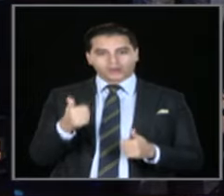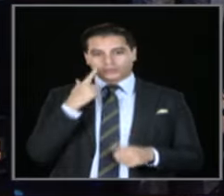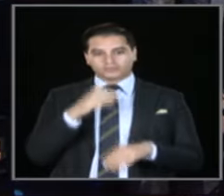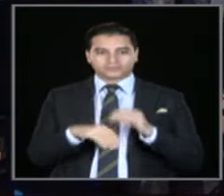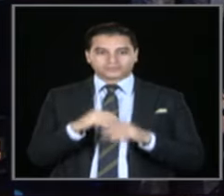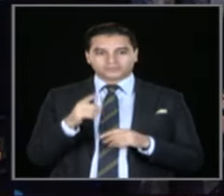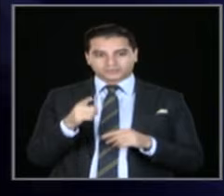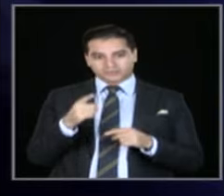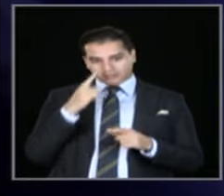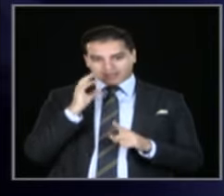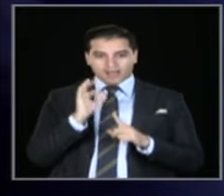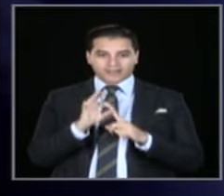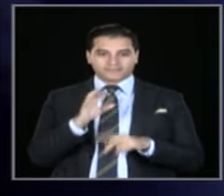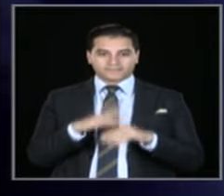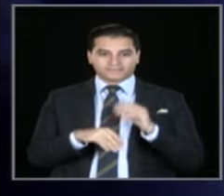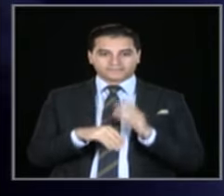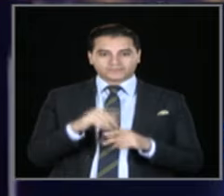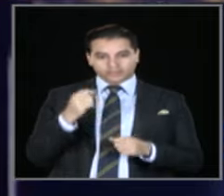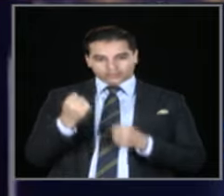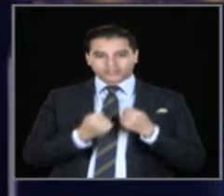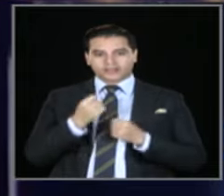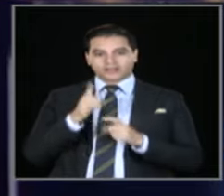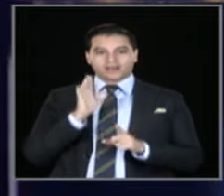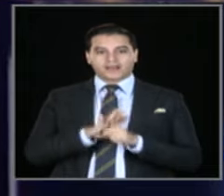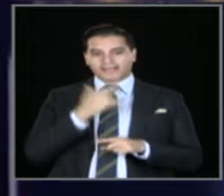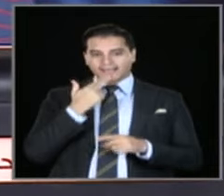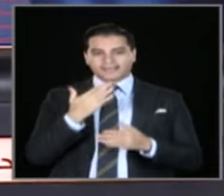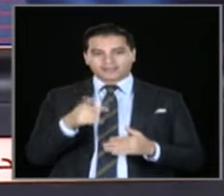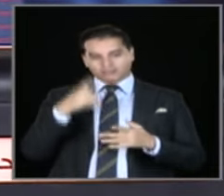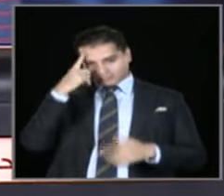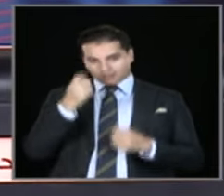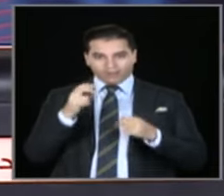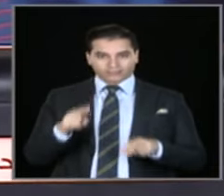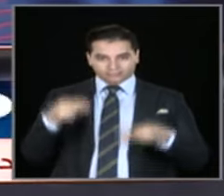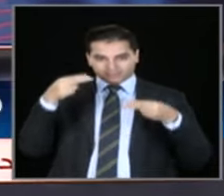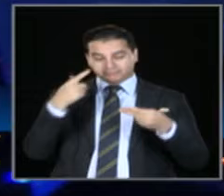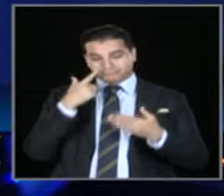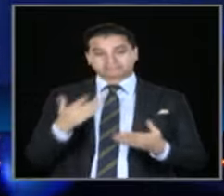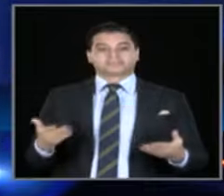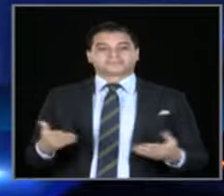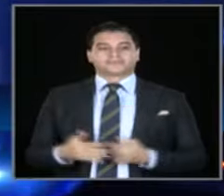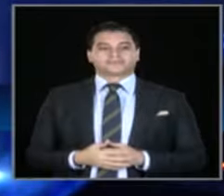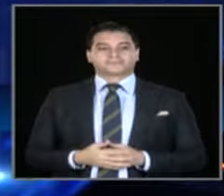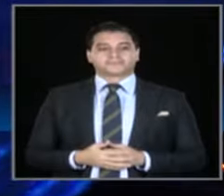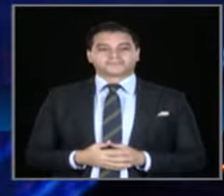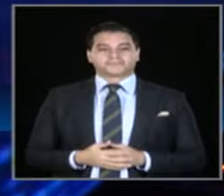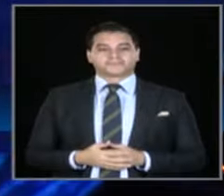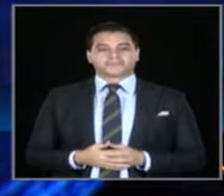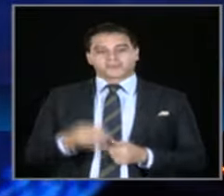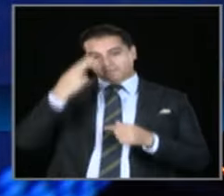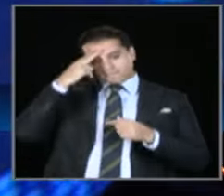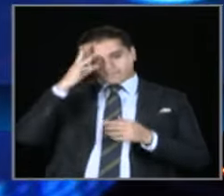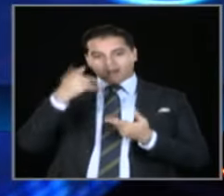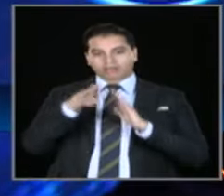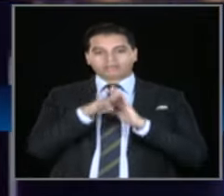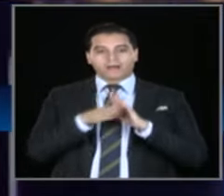عندك تارجت يعني. طيب شد حيلك ان شاء الله. تحت الضغط كاونتر. ما هو نظام